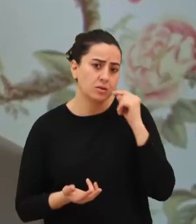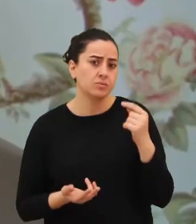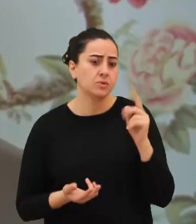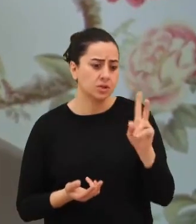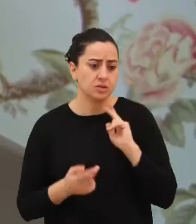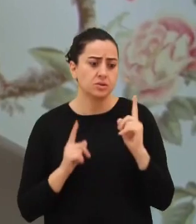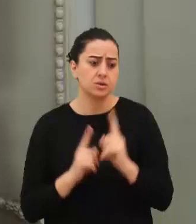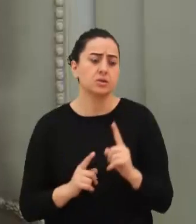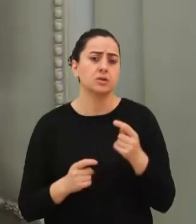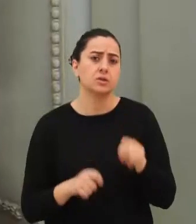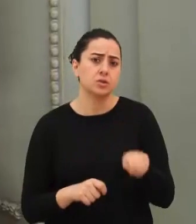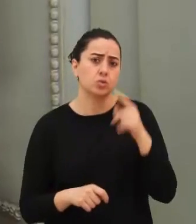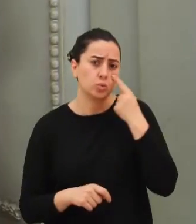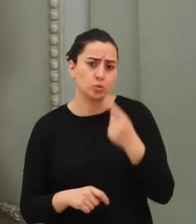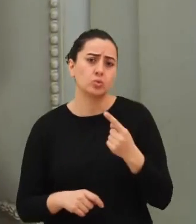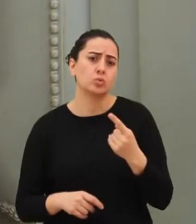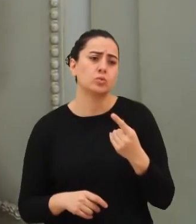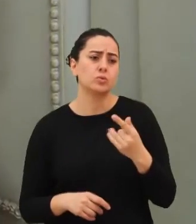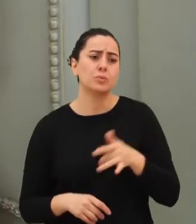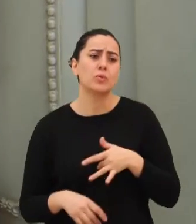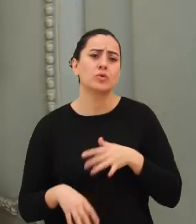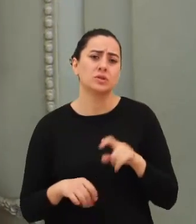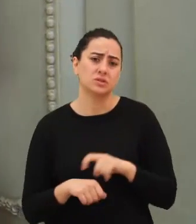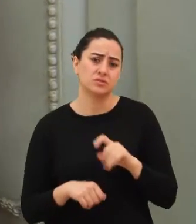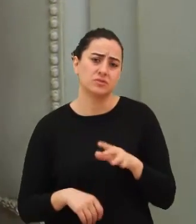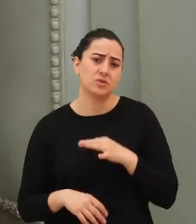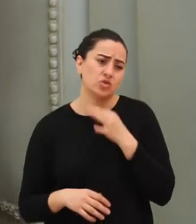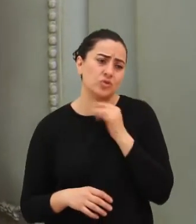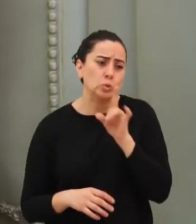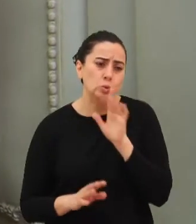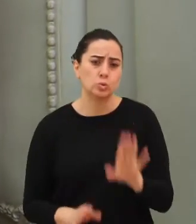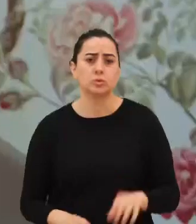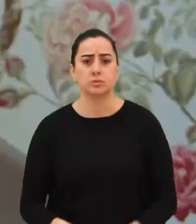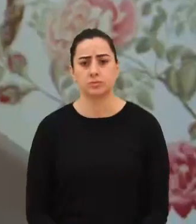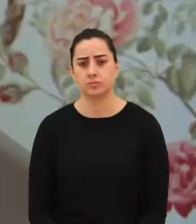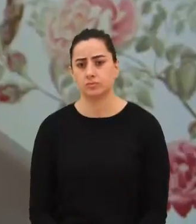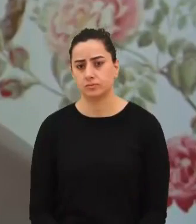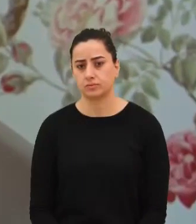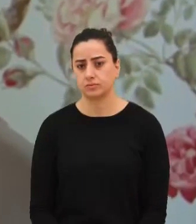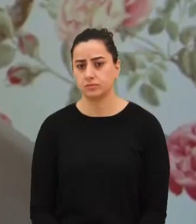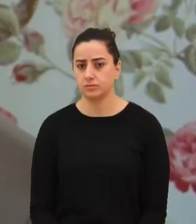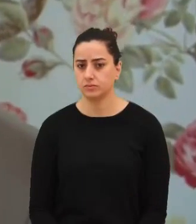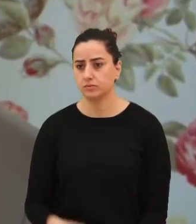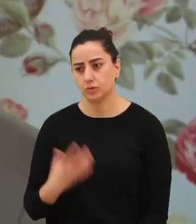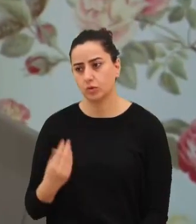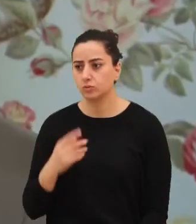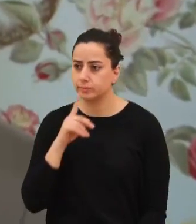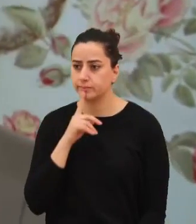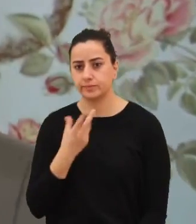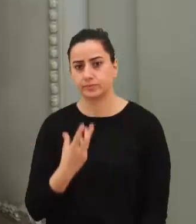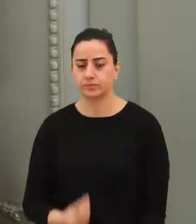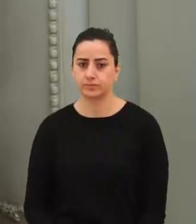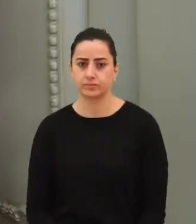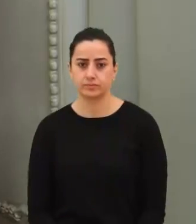burada ikimizin kilitli kaldığını görürse hiç hoşlanmaz Ramin. Yani lütfen sessiz olalım. Tamam, tamam.